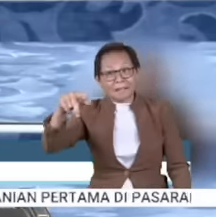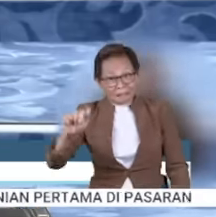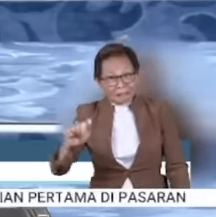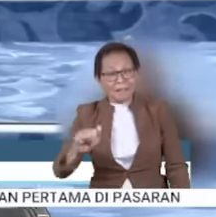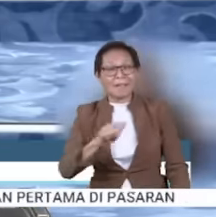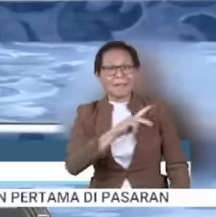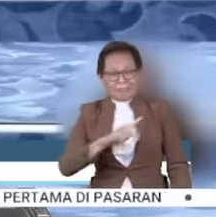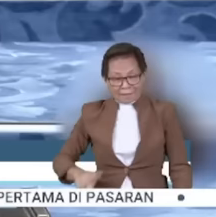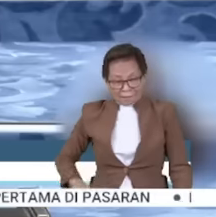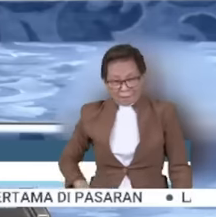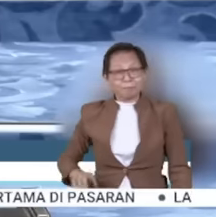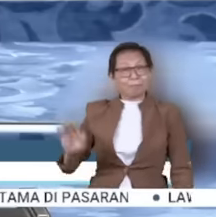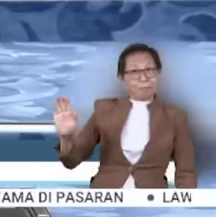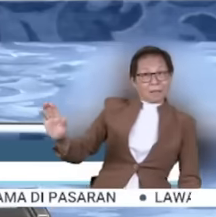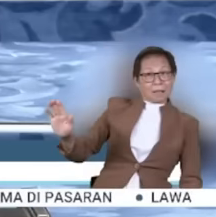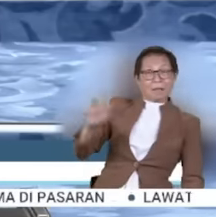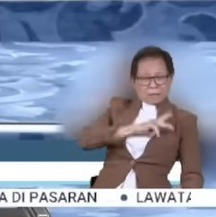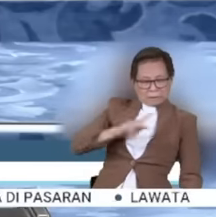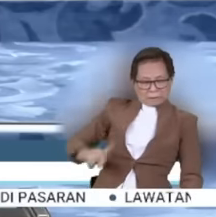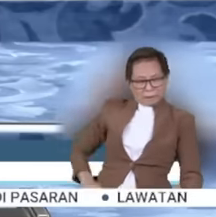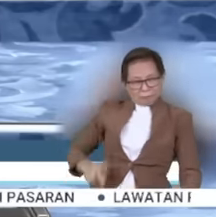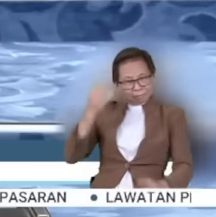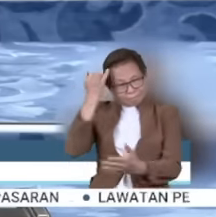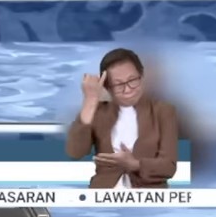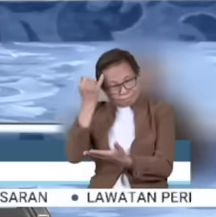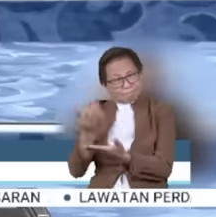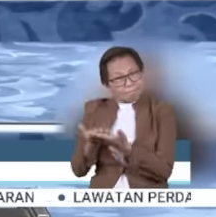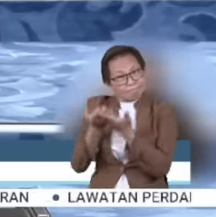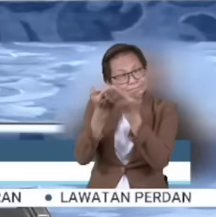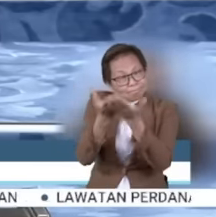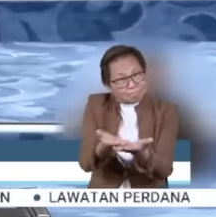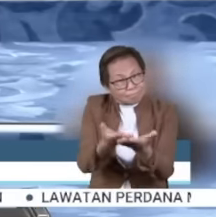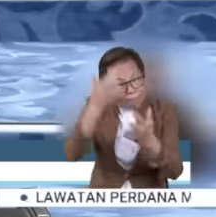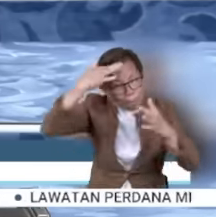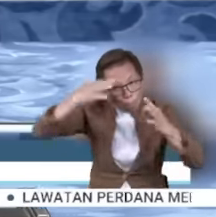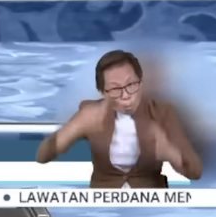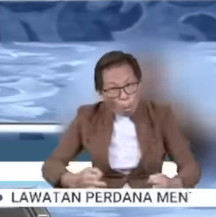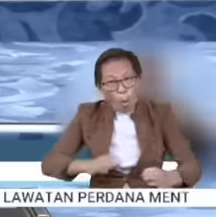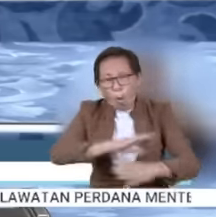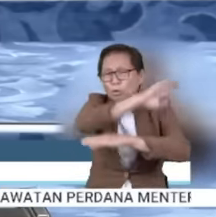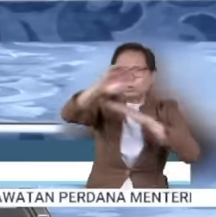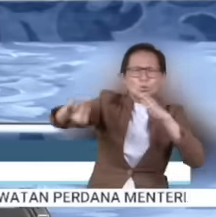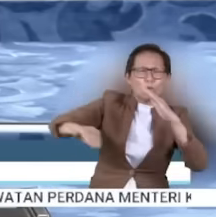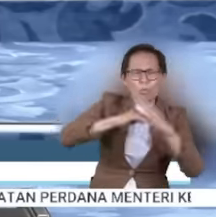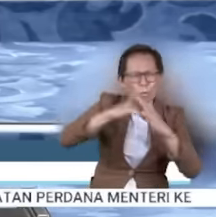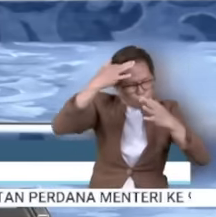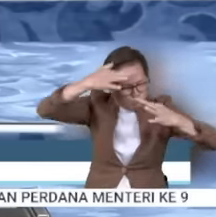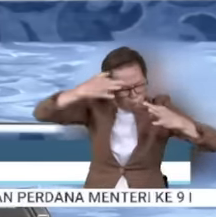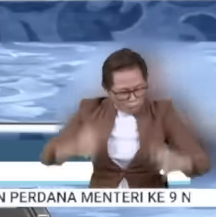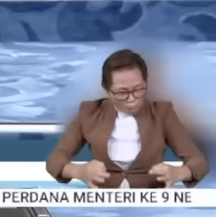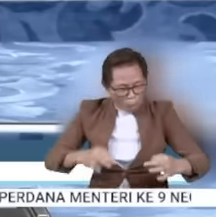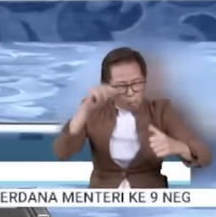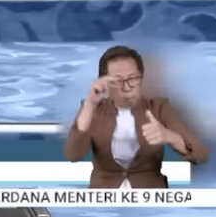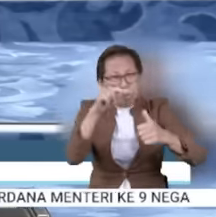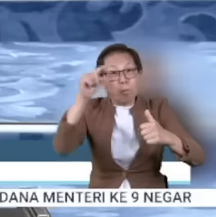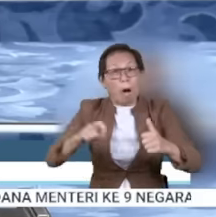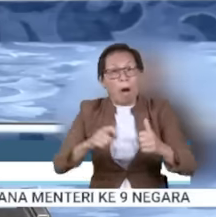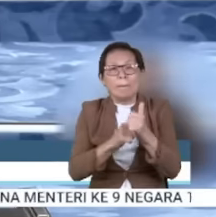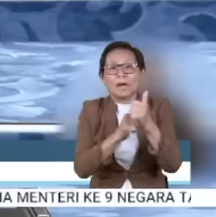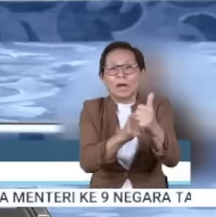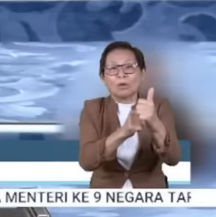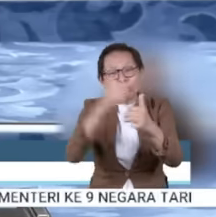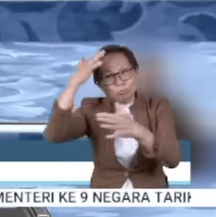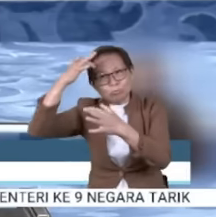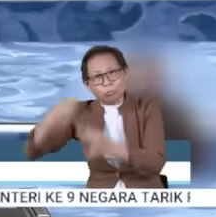memberi pandangan supaya keputusan sebuah keputusan harus terikat dengan